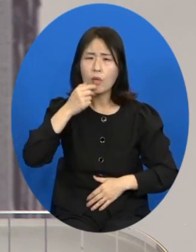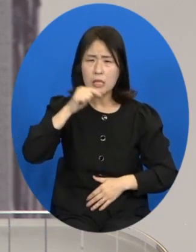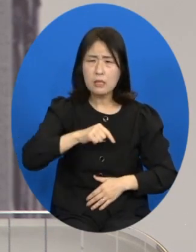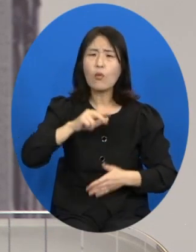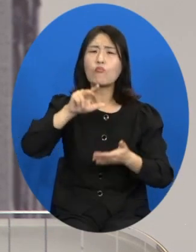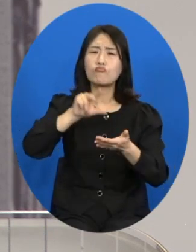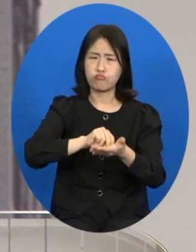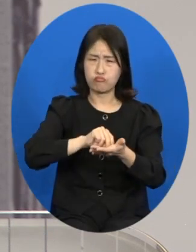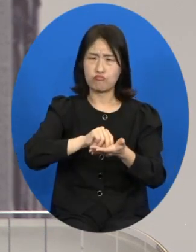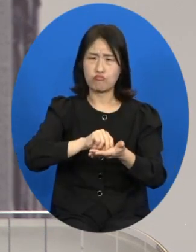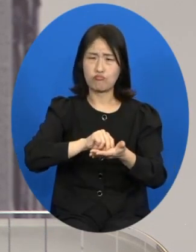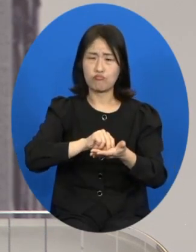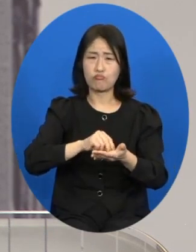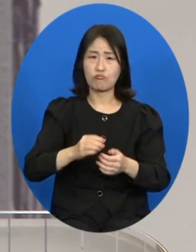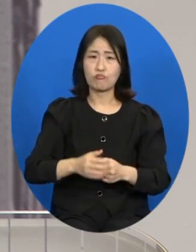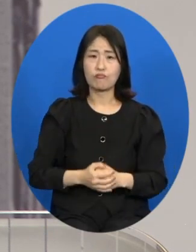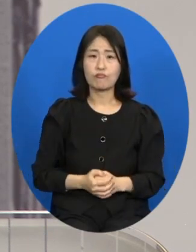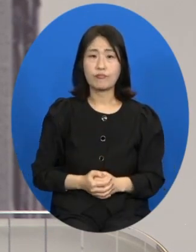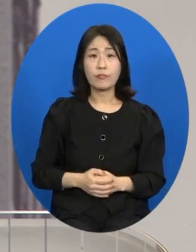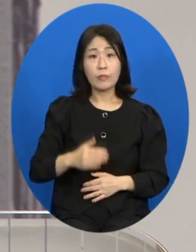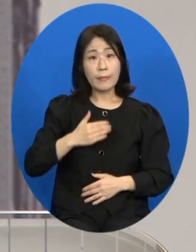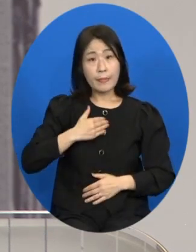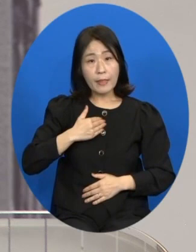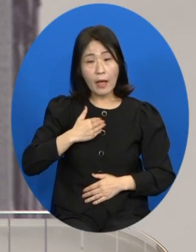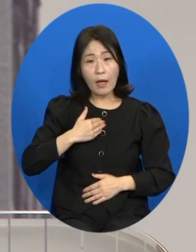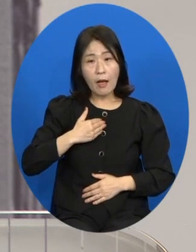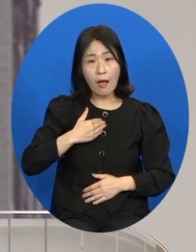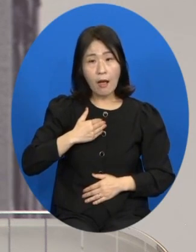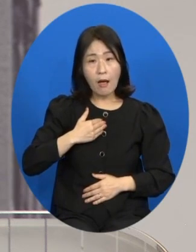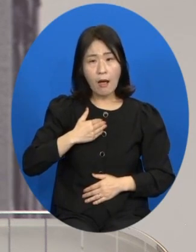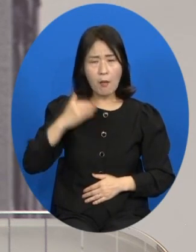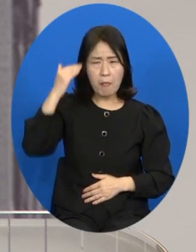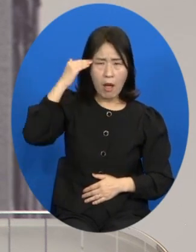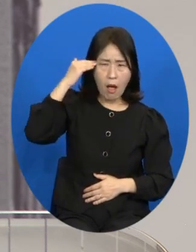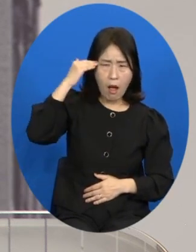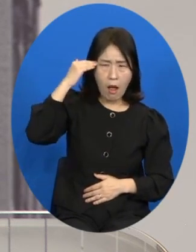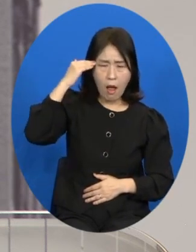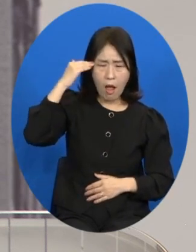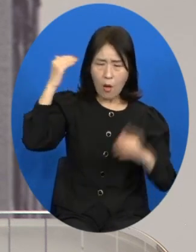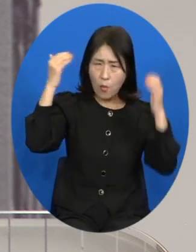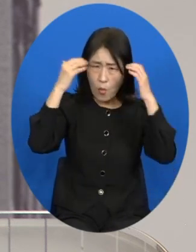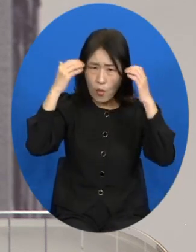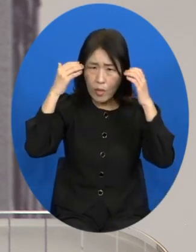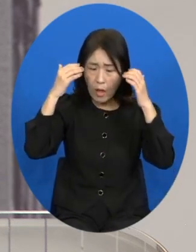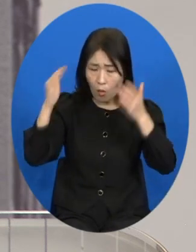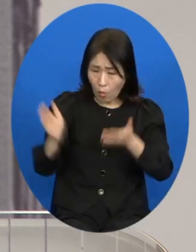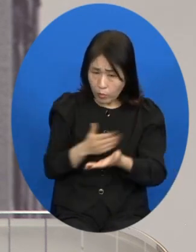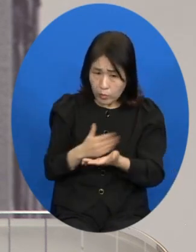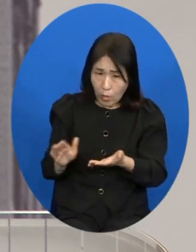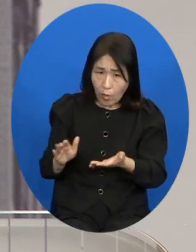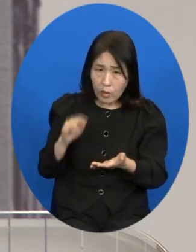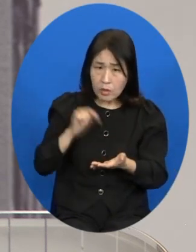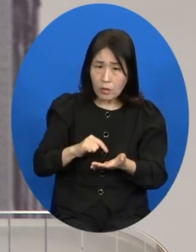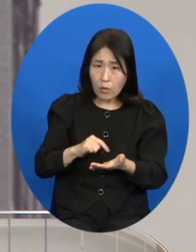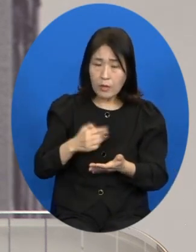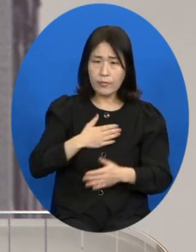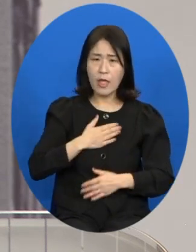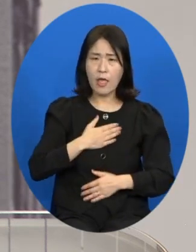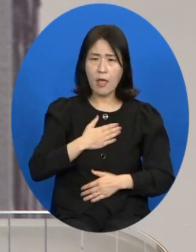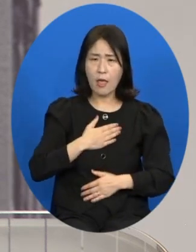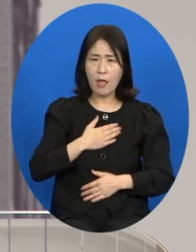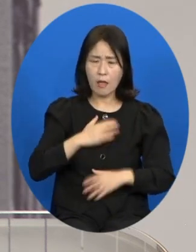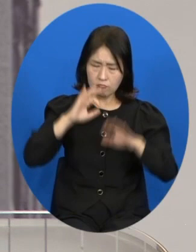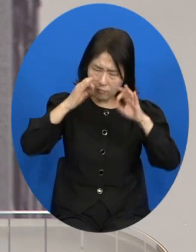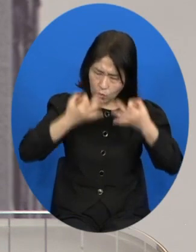것이 문제인 것이죠 나에게 이러한 저항과 고난이 없다면 지금 나의 영적 건강에 심각한